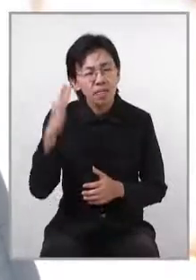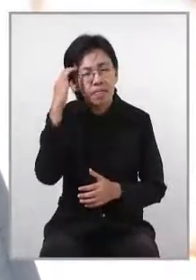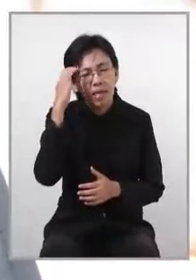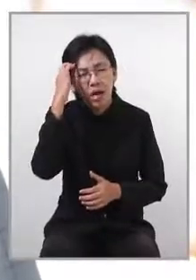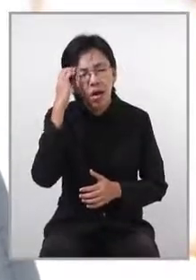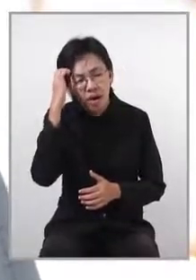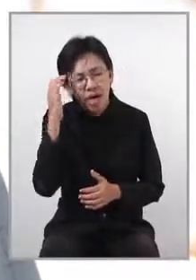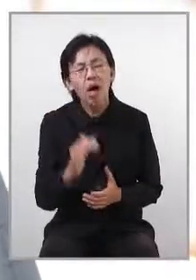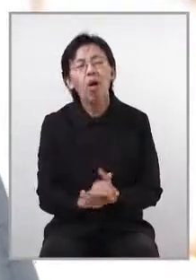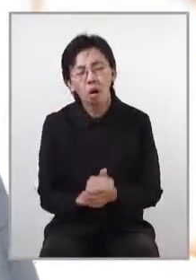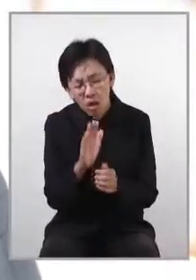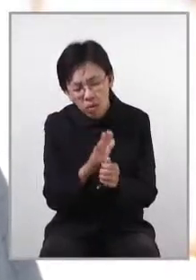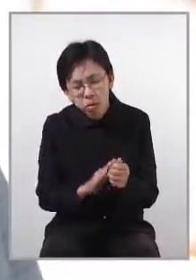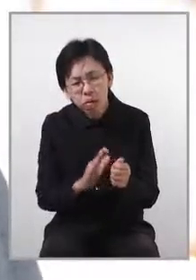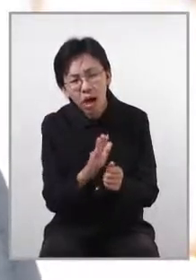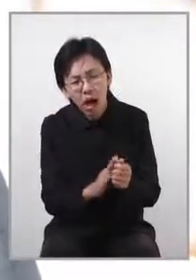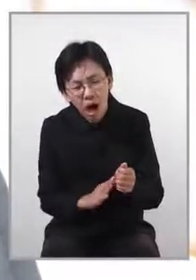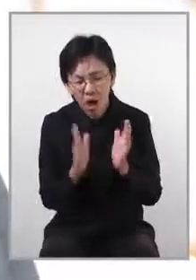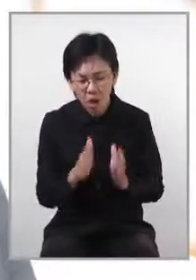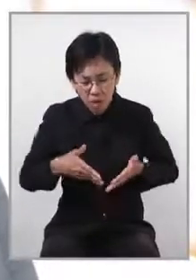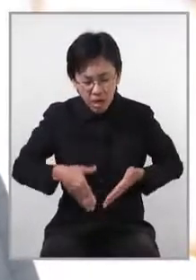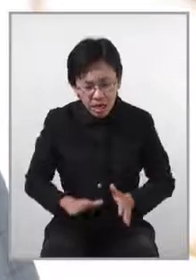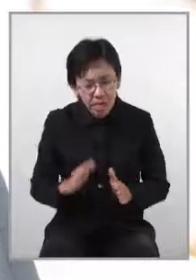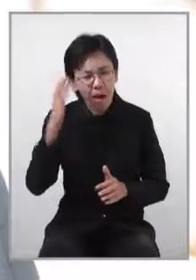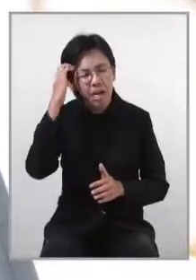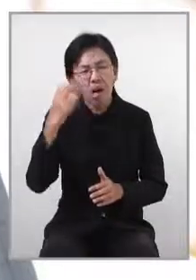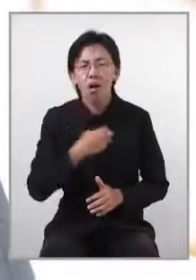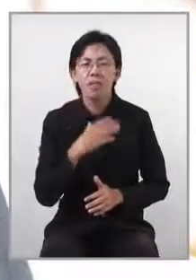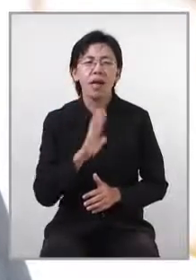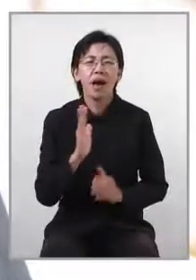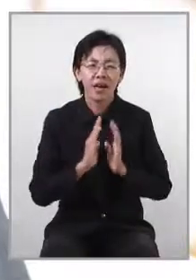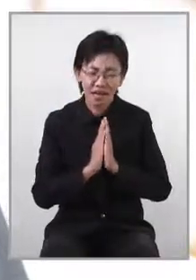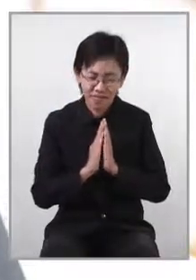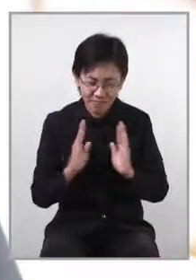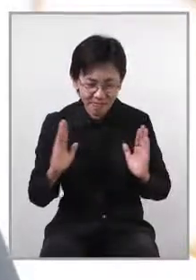พวกเราบ้างไม่มีใครอยากเป็นอย่างนี้เลยขอบคุณมากครับ